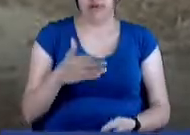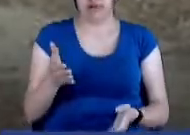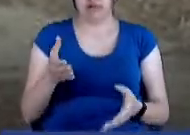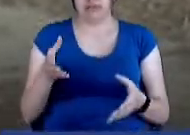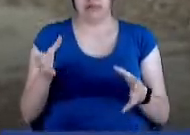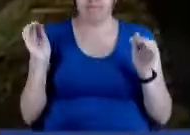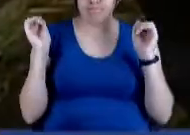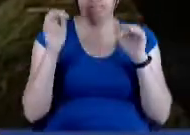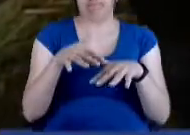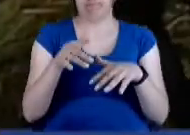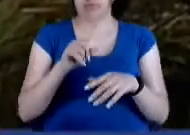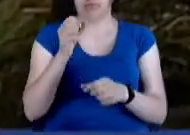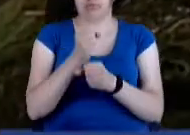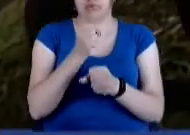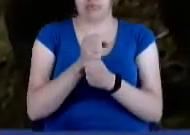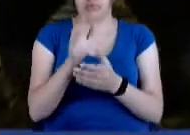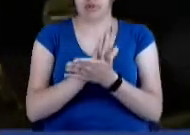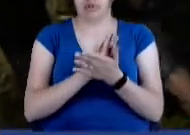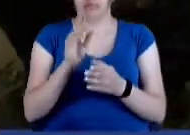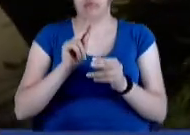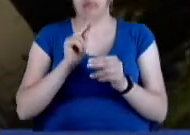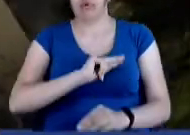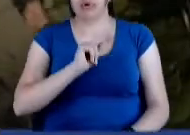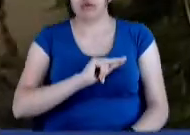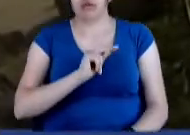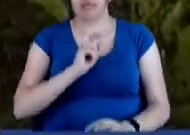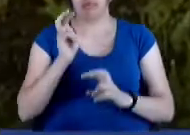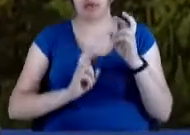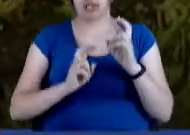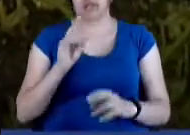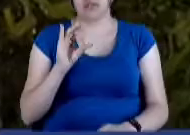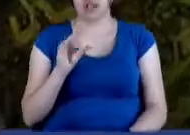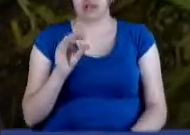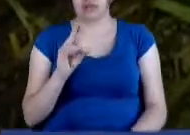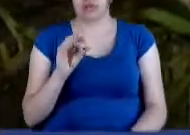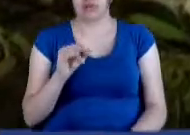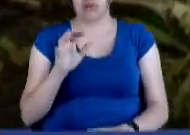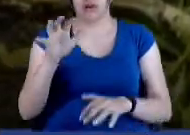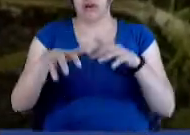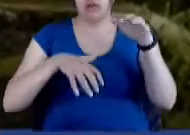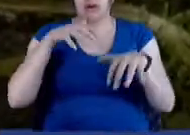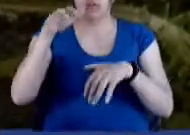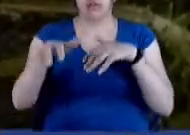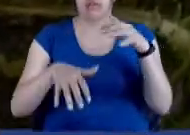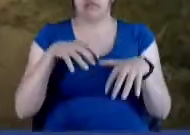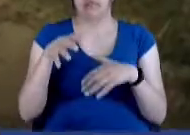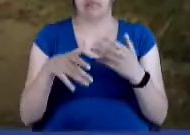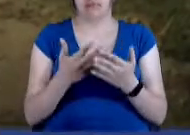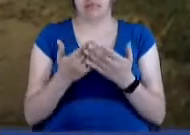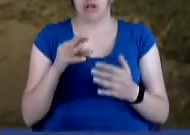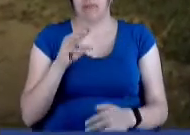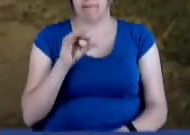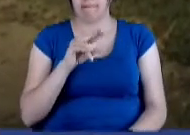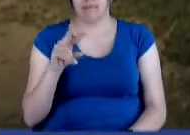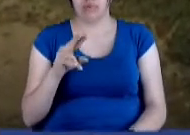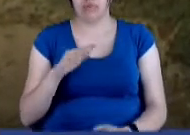і щось зробимо. Попрацювати прийшла і підприємиця Світлана Талдонова. Граблями горне на берег водорості і мул із дна.